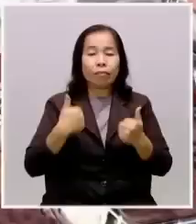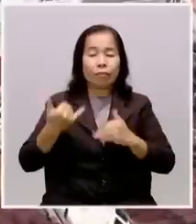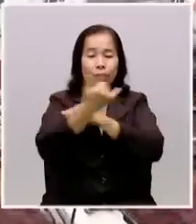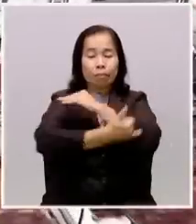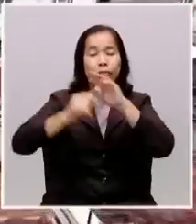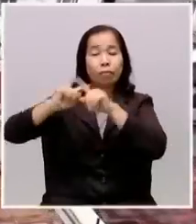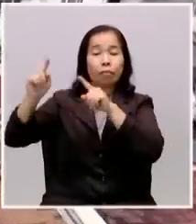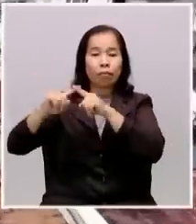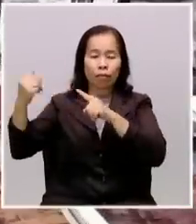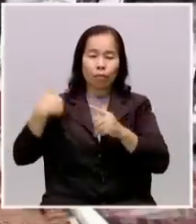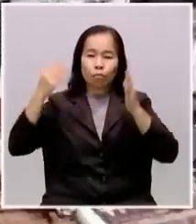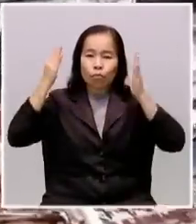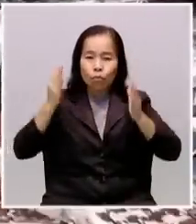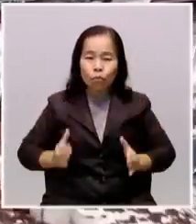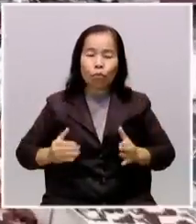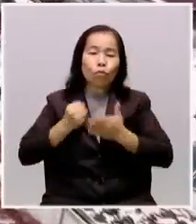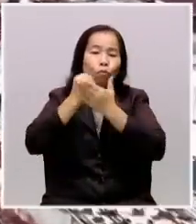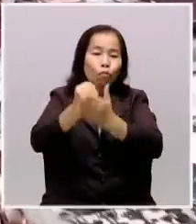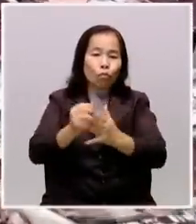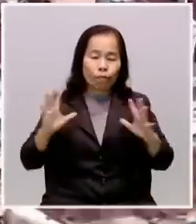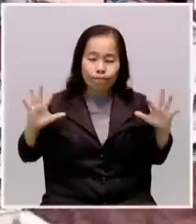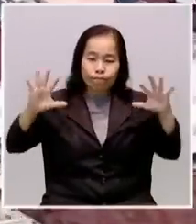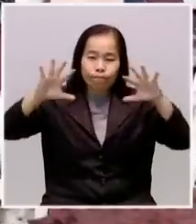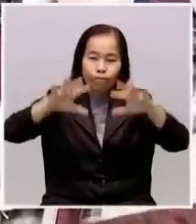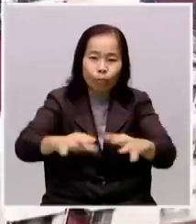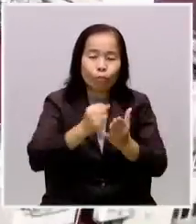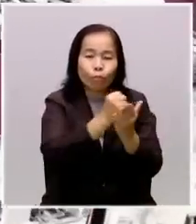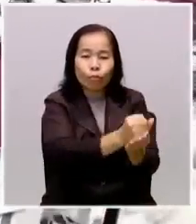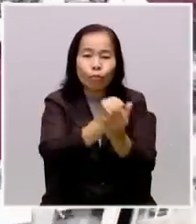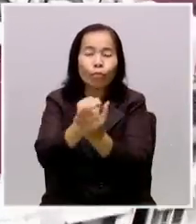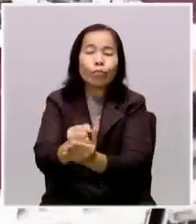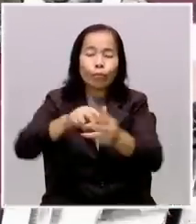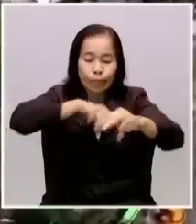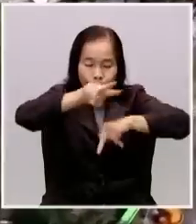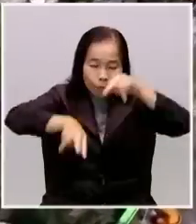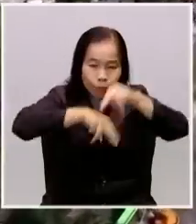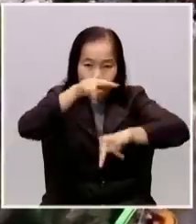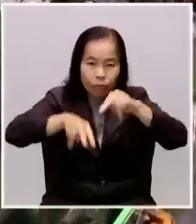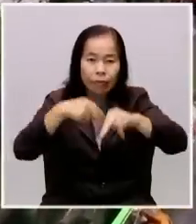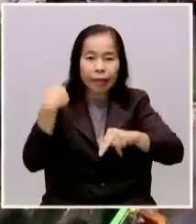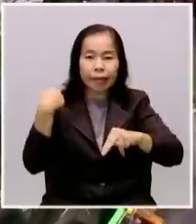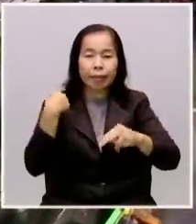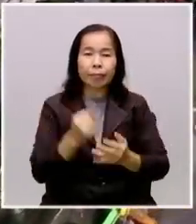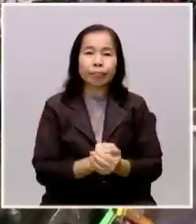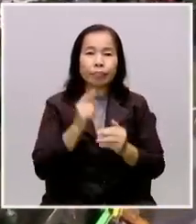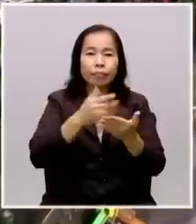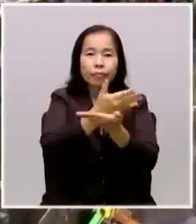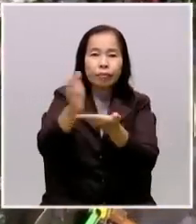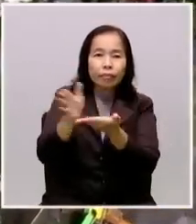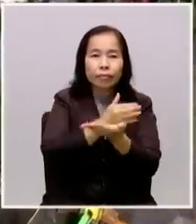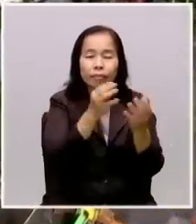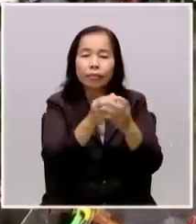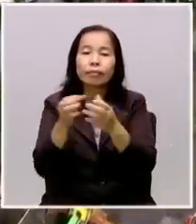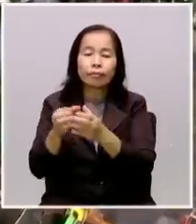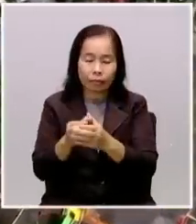ร่วมส่งทีมค้นหาและช่วยความส่งความช่วยเหลือไปยังตุรกีแล้วก็ตามนะครับคือตอนนี้ต้องทำงานแข่งกับเวลาแล้วหวังว่าจะมี